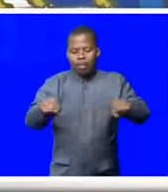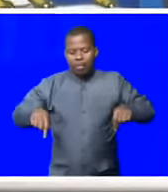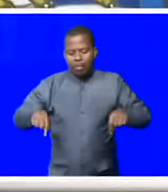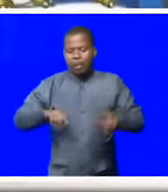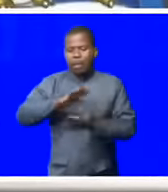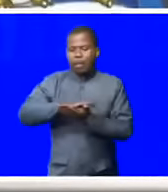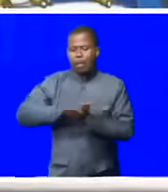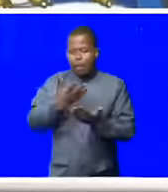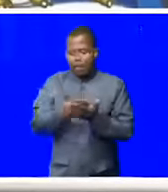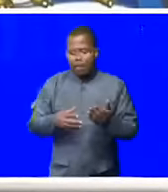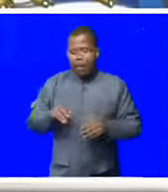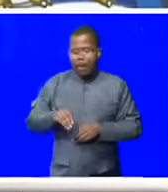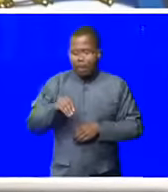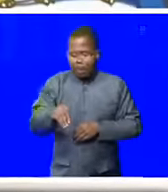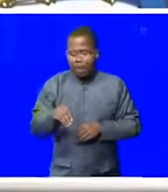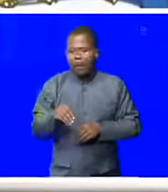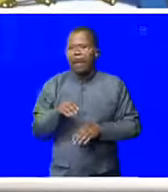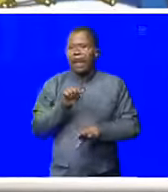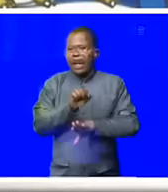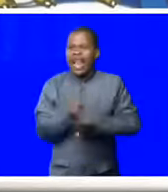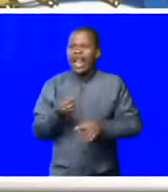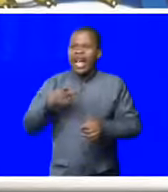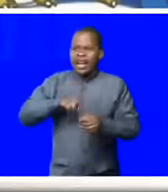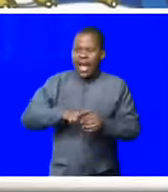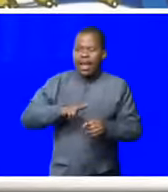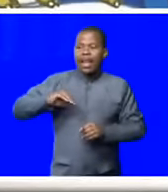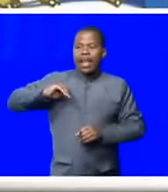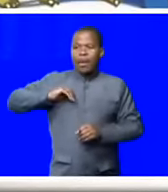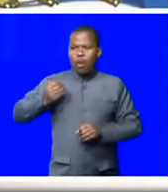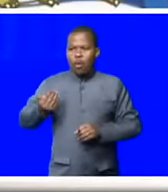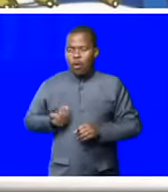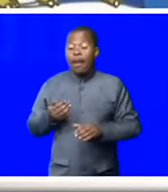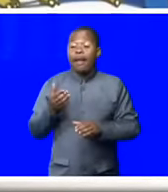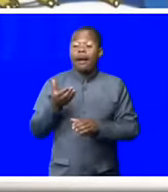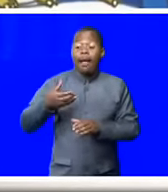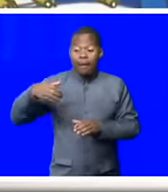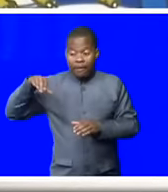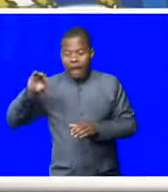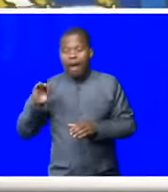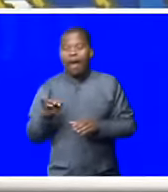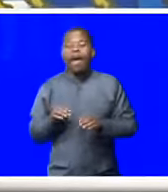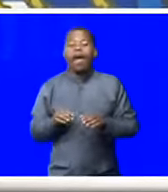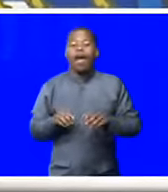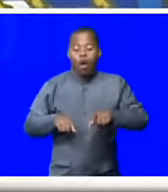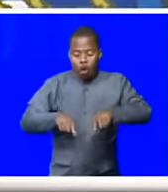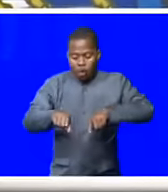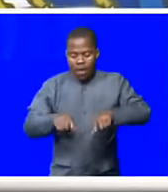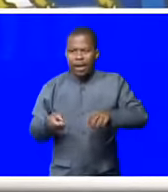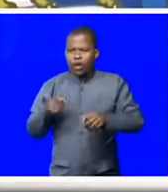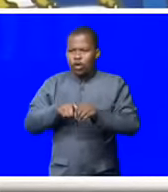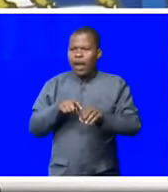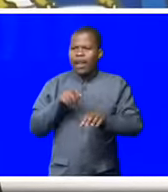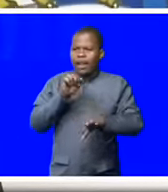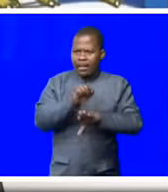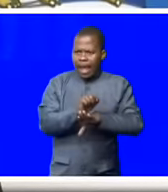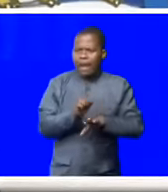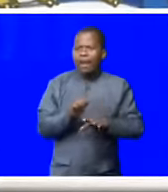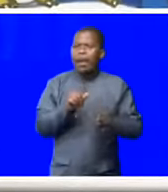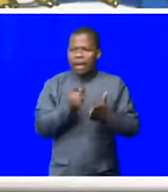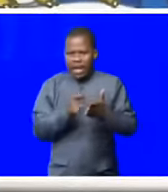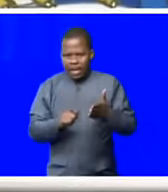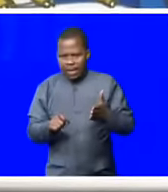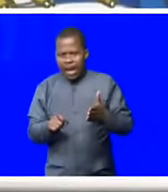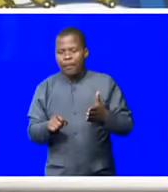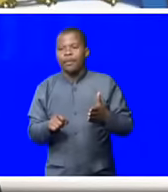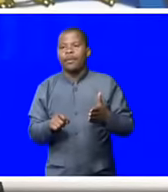bosisi bayasidlala baze bashayane nasemaven abete bajoyine bakhone ukuthi nabo